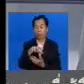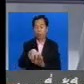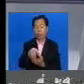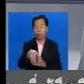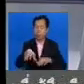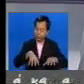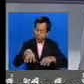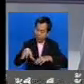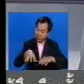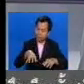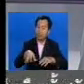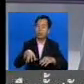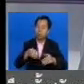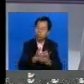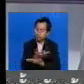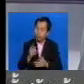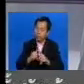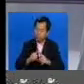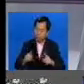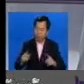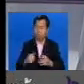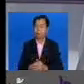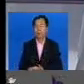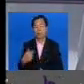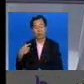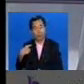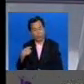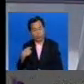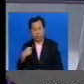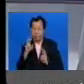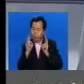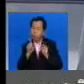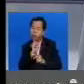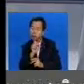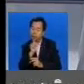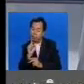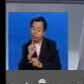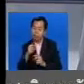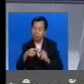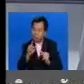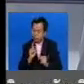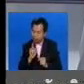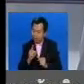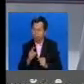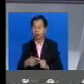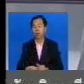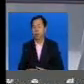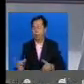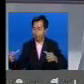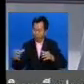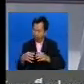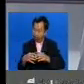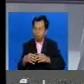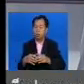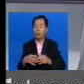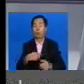ดขึ้นเนื่องในโอกาสครบรอบ2ปียุบพรรคไทยรักไทยก็มีการตั้งคำถามถึงเจตนารมณ์ที่แท้จริงในการตั้งพรรคการเมืองของกลุ่